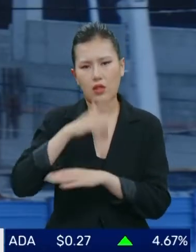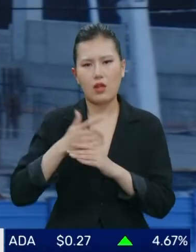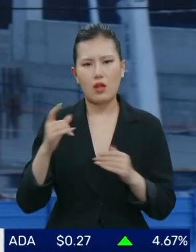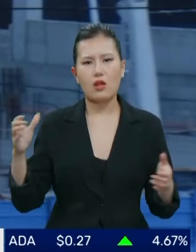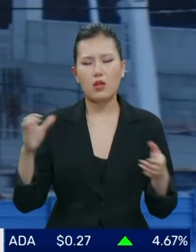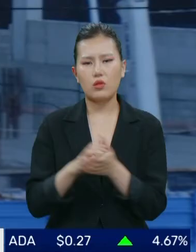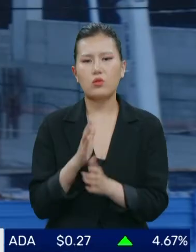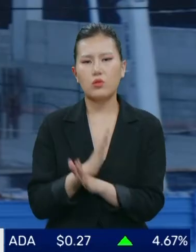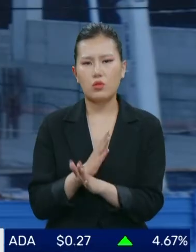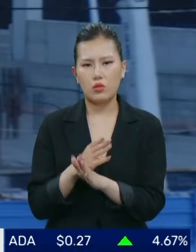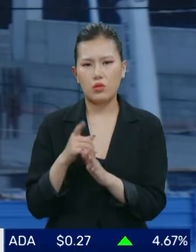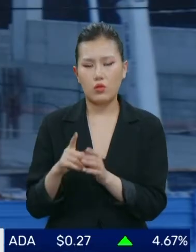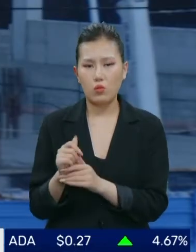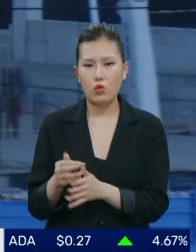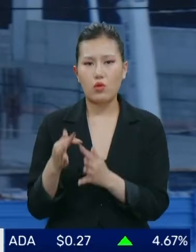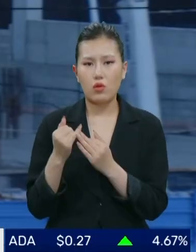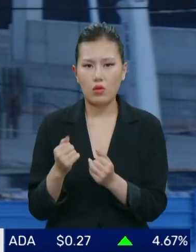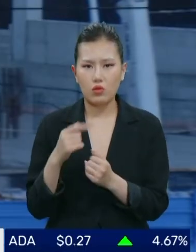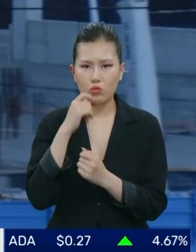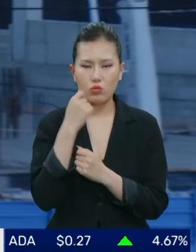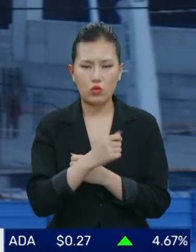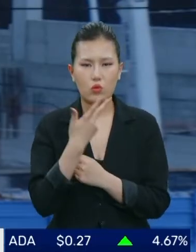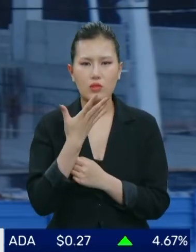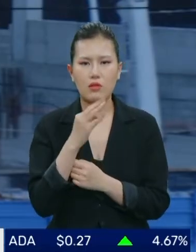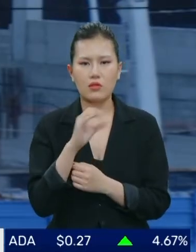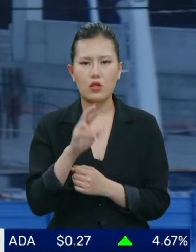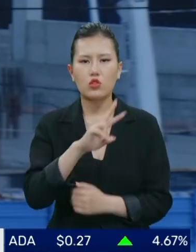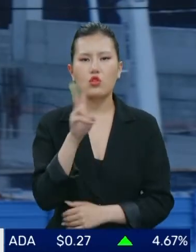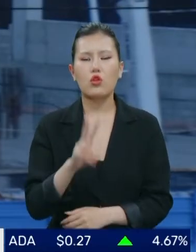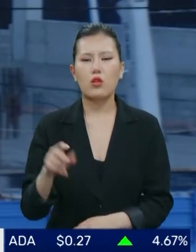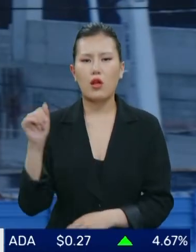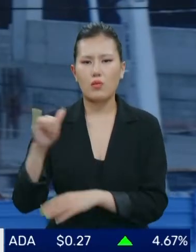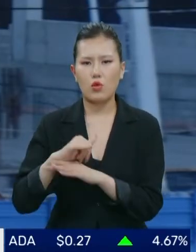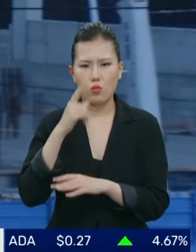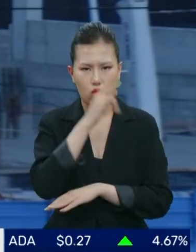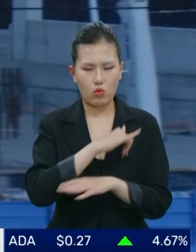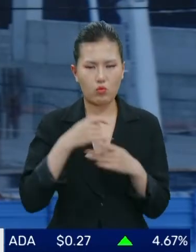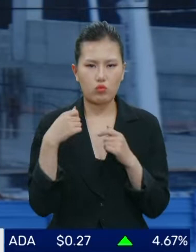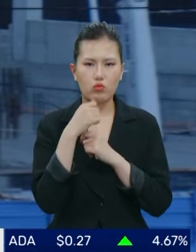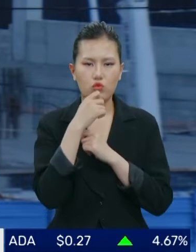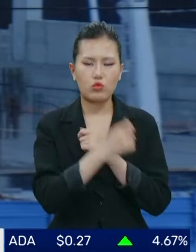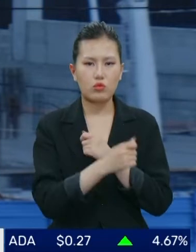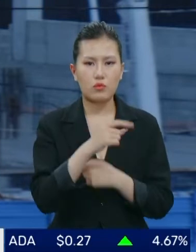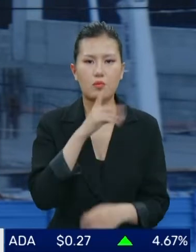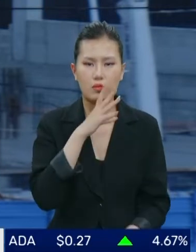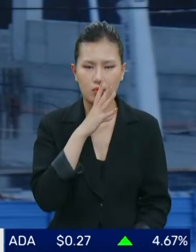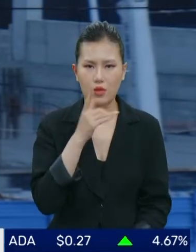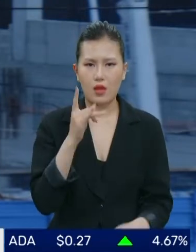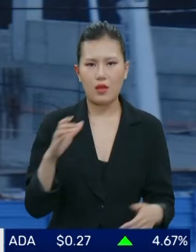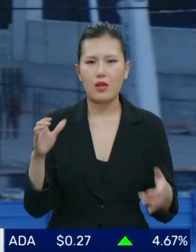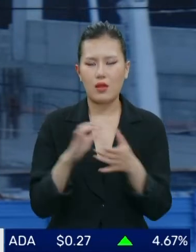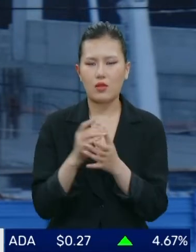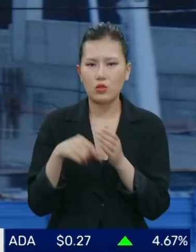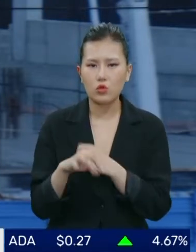Үүнд 350 сая Америк долларын буцалтгүй тусламж Америк нэгдсэн улсын талаас олгогдохоор болсон юм а. Энэ томоохон компакт гэрээний нэг төсөл